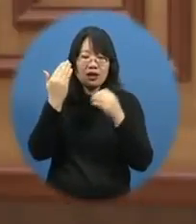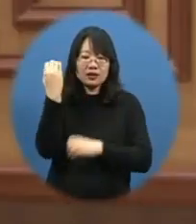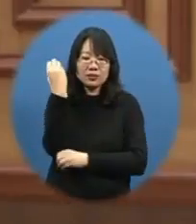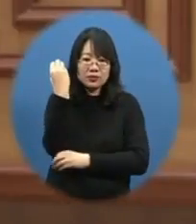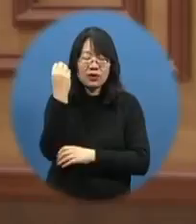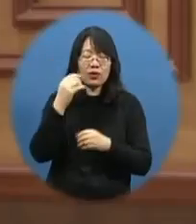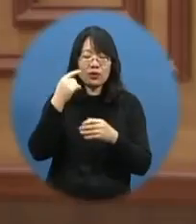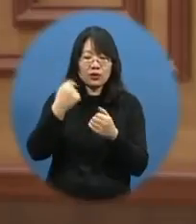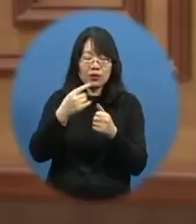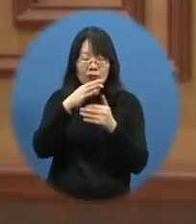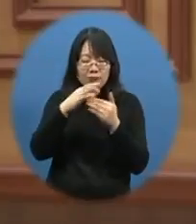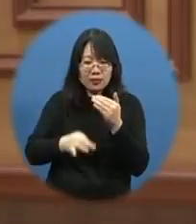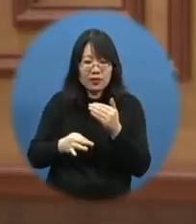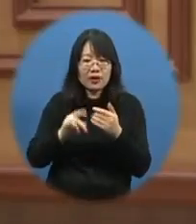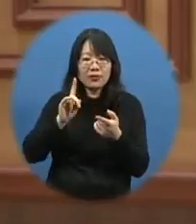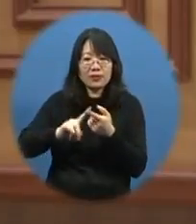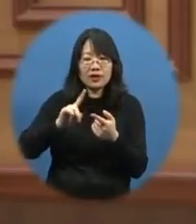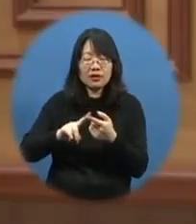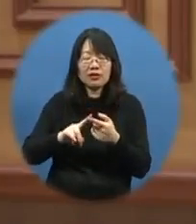교육 시스템이